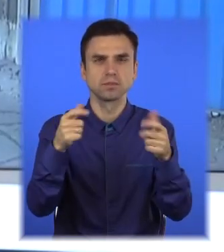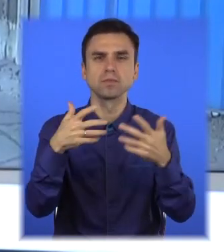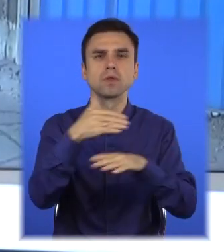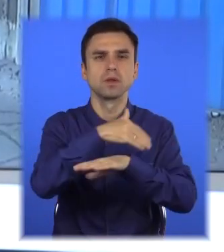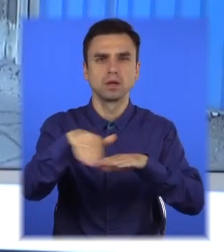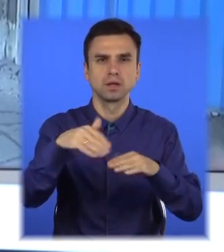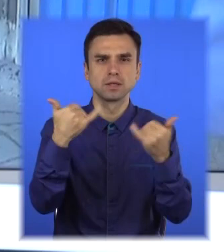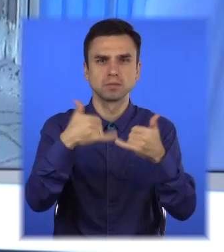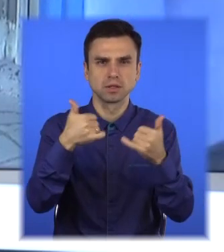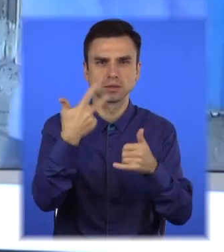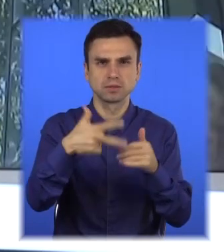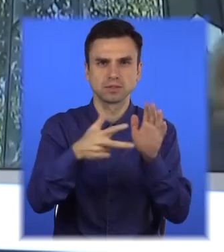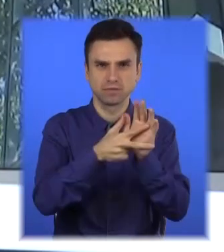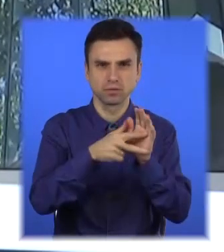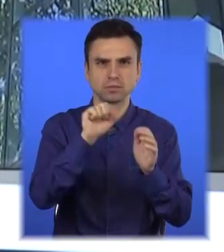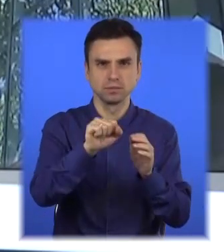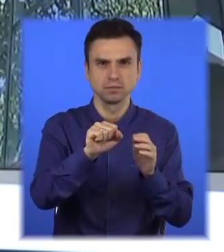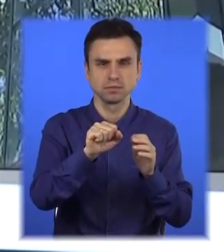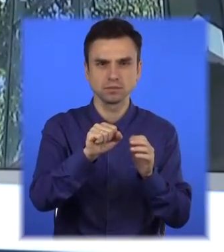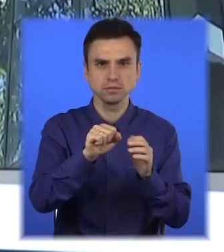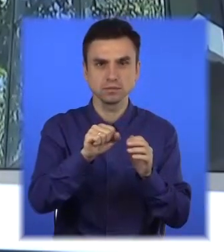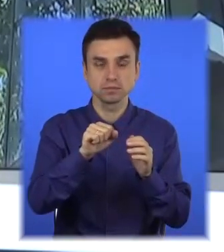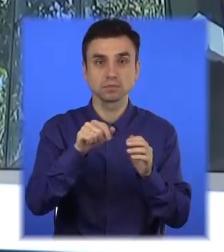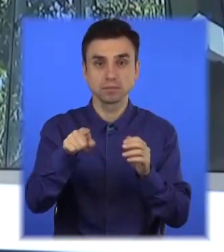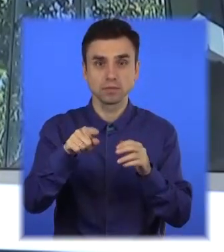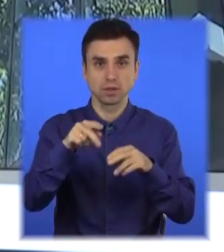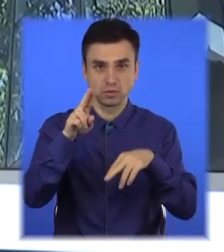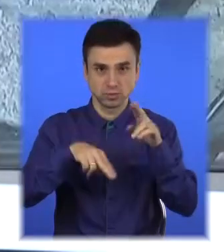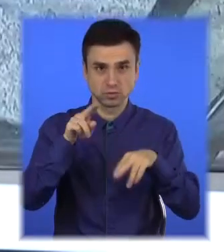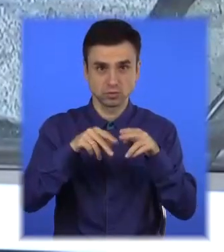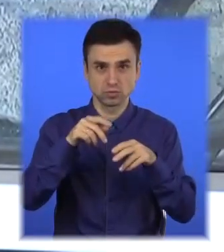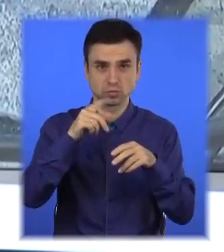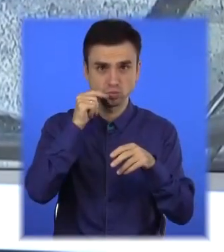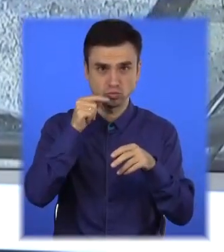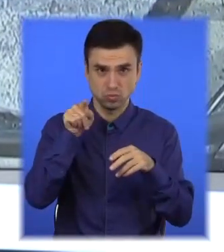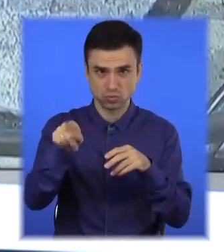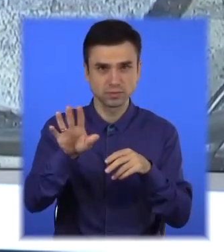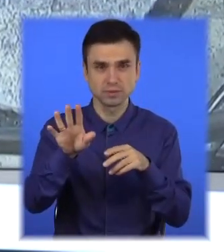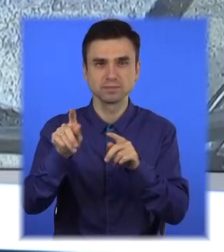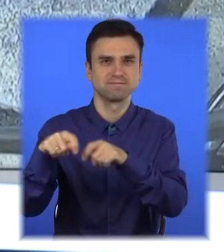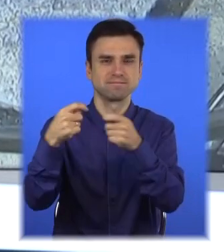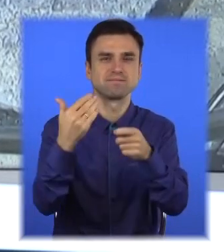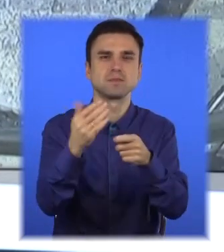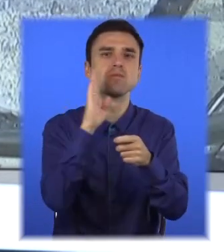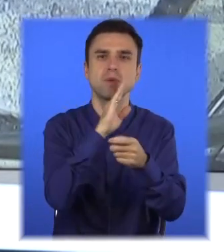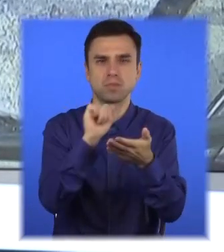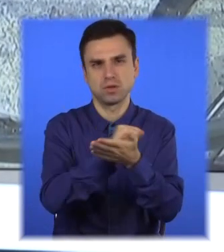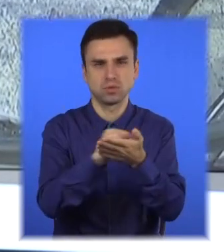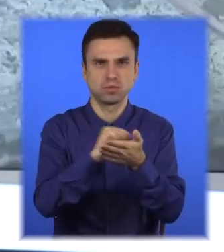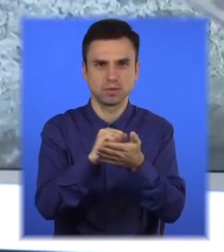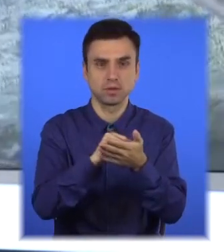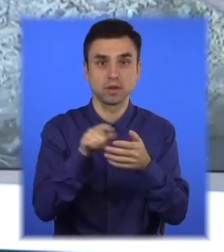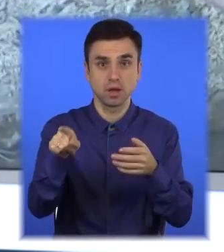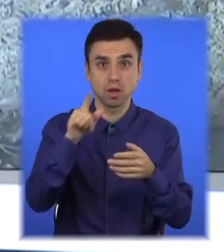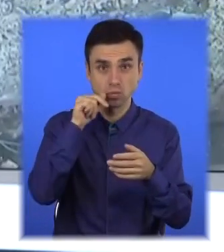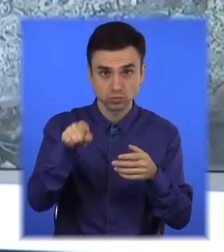адресою Металургів 38А, яка належить матері звісного Миколи Короля, який збив на смерть молоду пару під Кривим